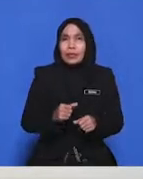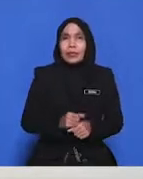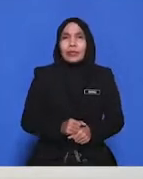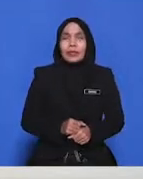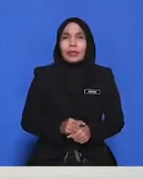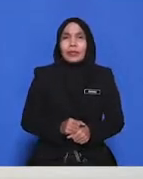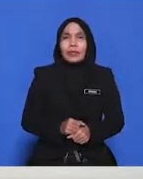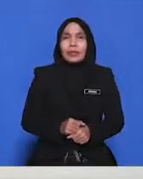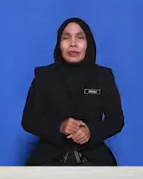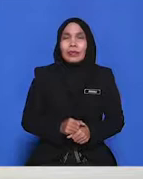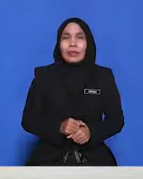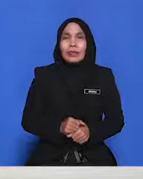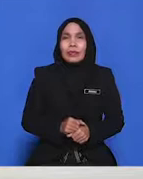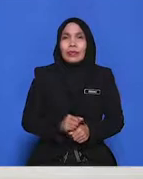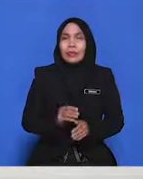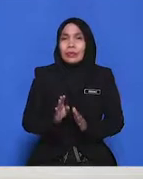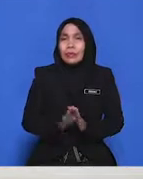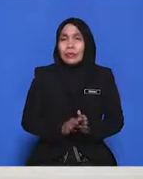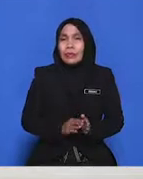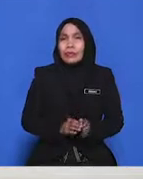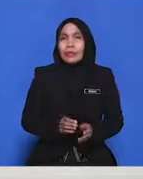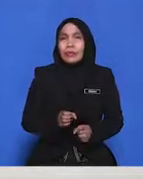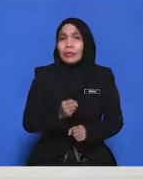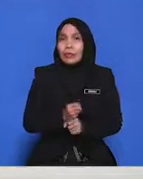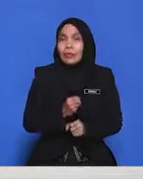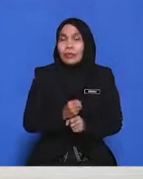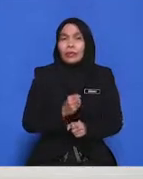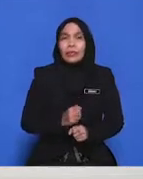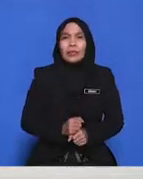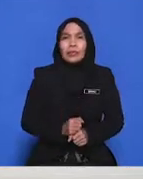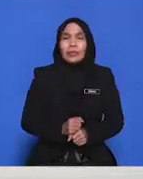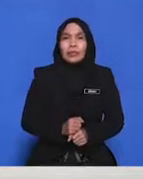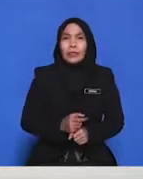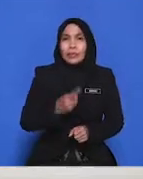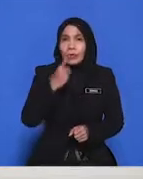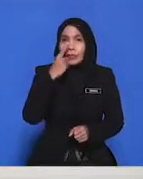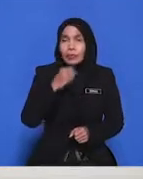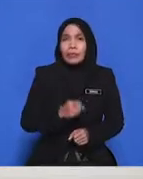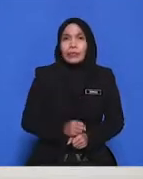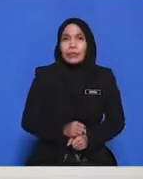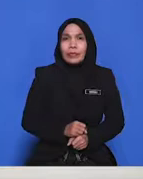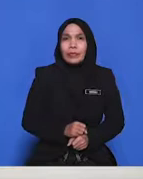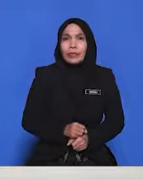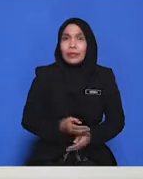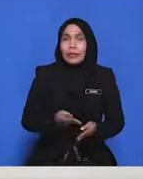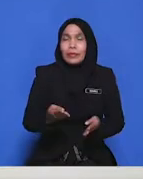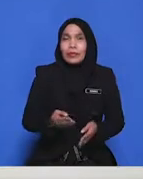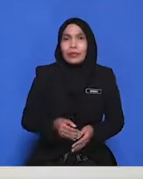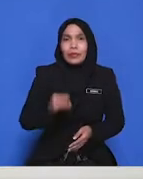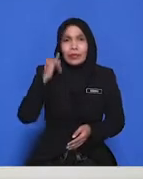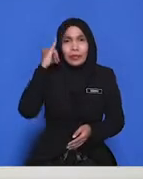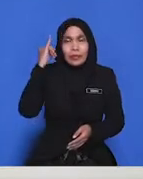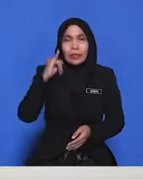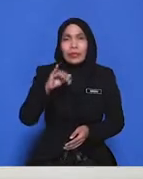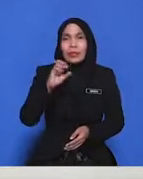istiqomah meneruskan perjuangan menyebarkan idea Islah beliau. Mengapa?